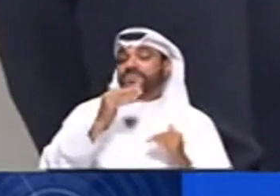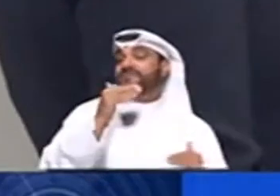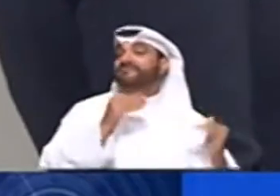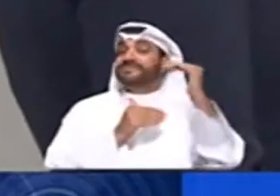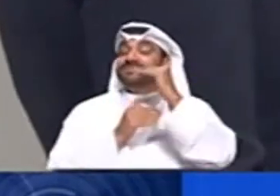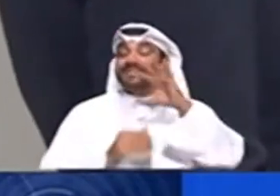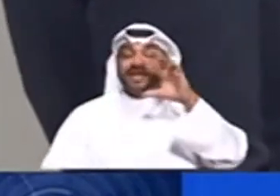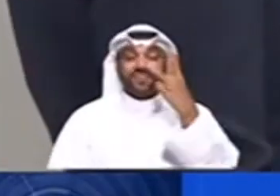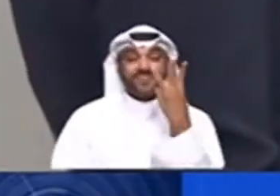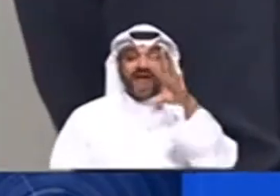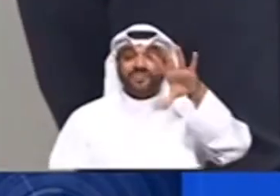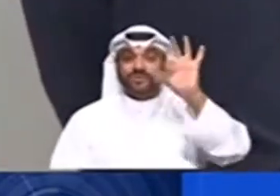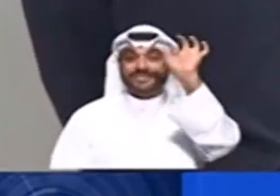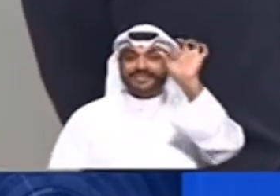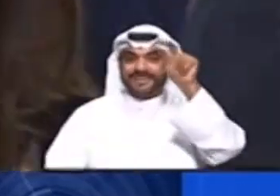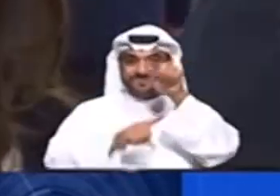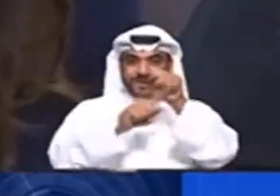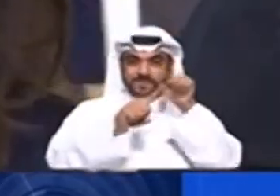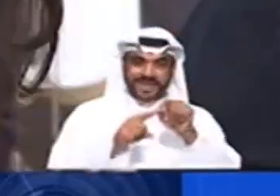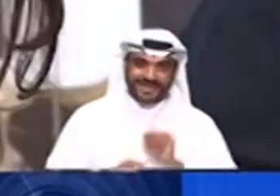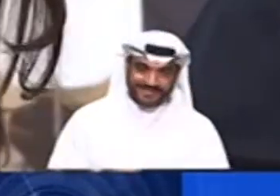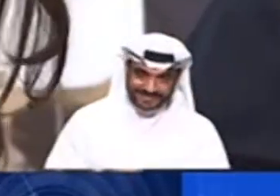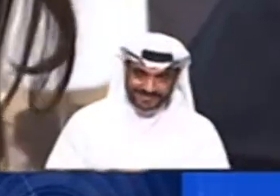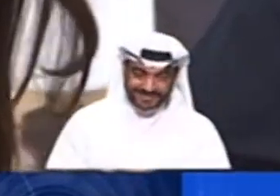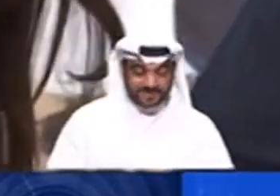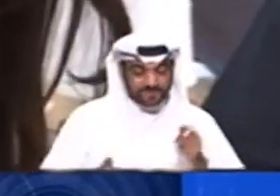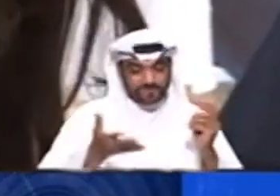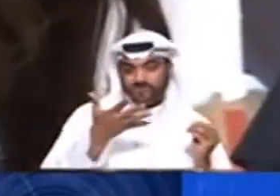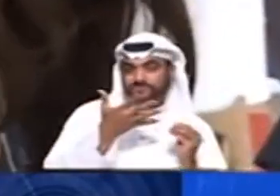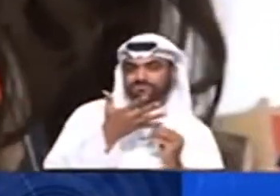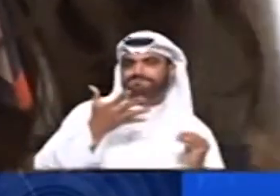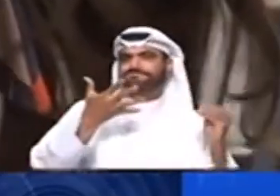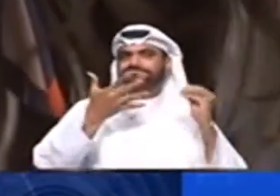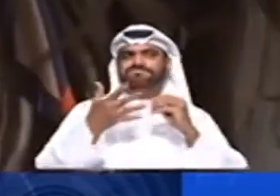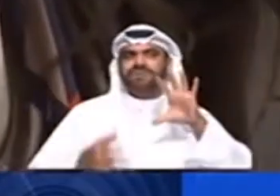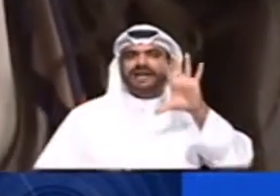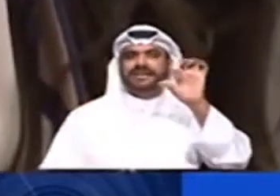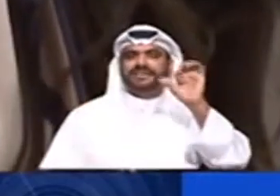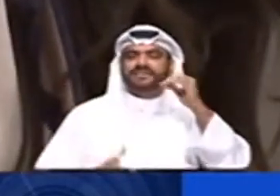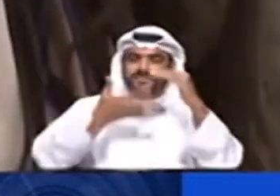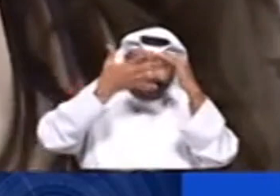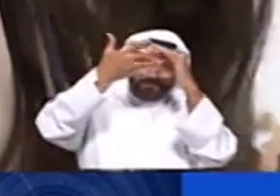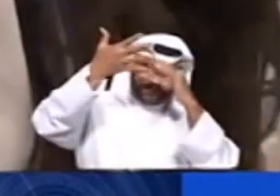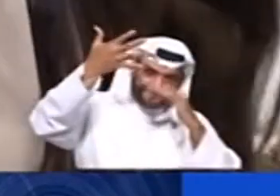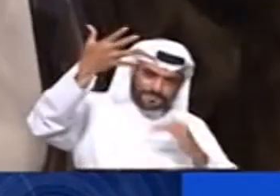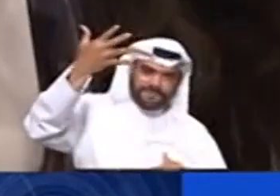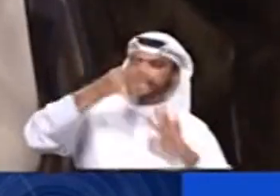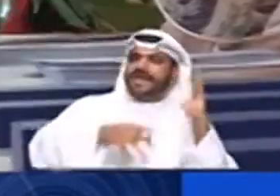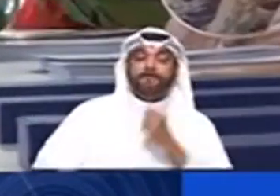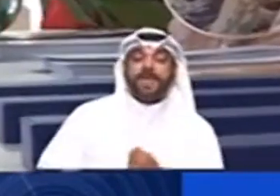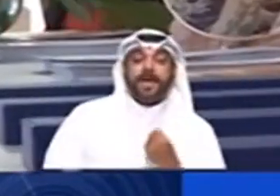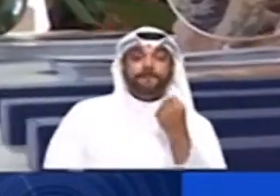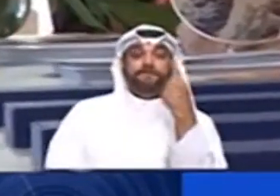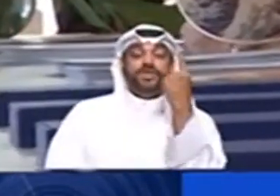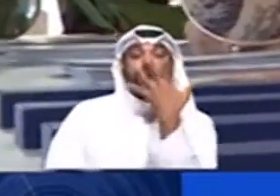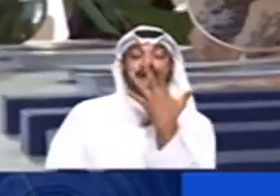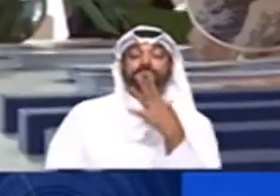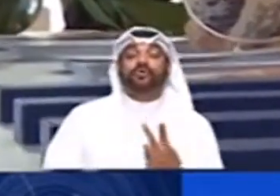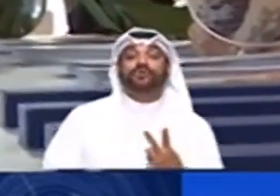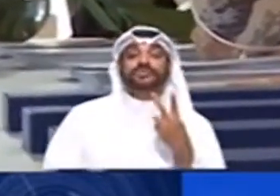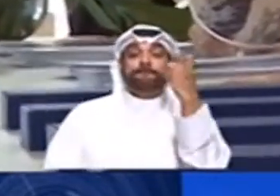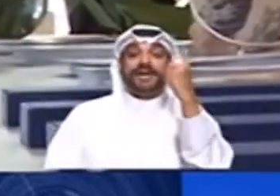في شهر أغسطس 2019، لتحتل المركز التاسع ما بين 175 شركة طيران في